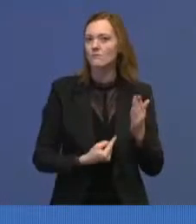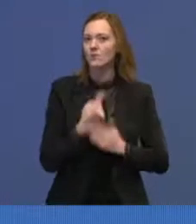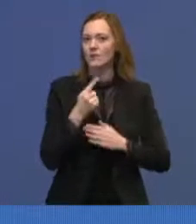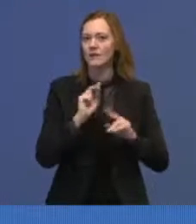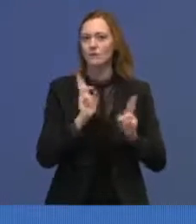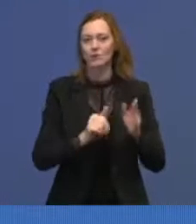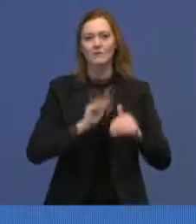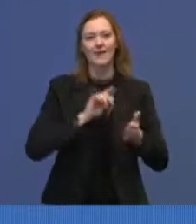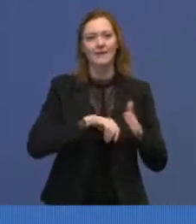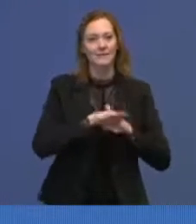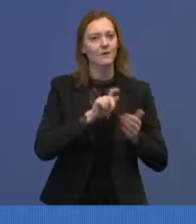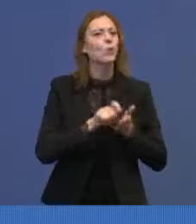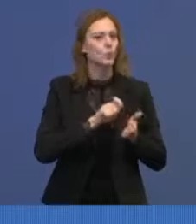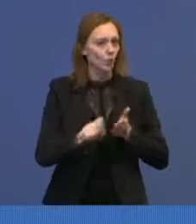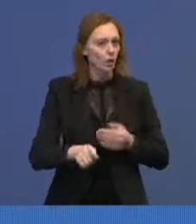lagu shaqeeyo